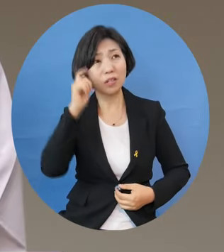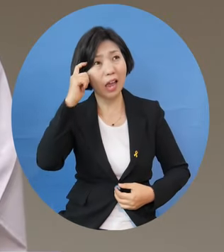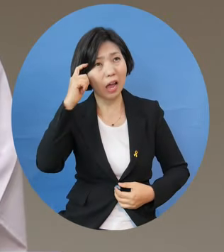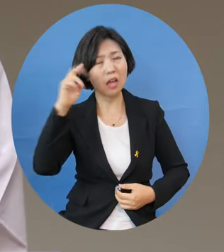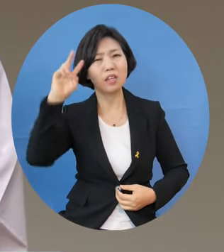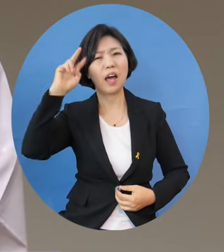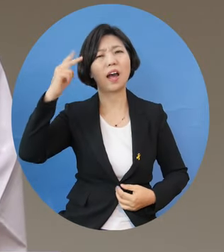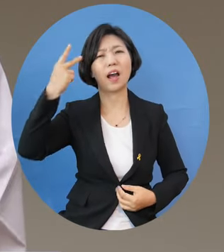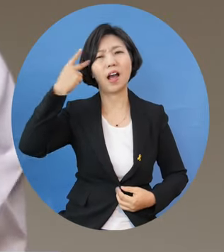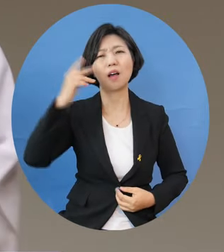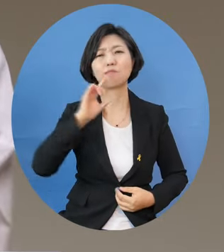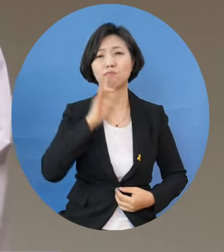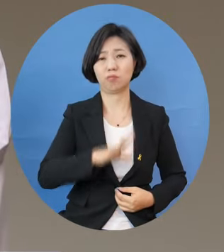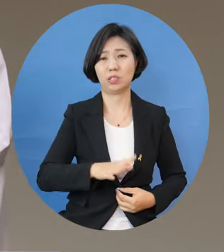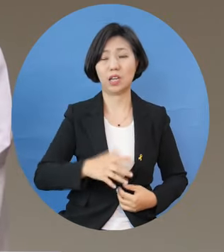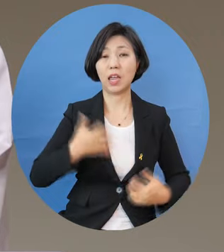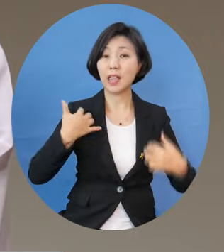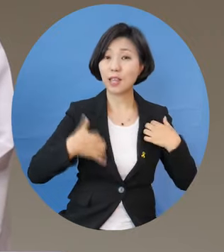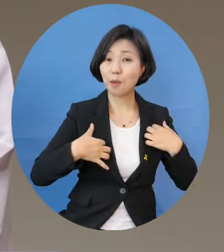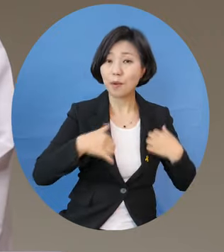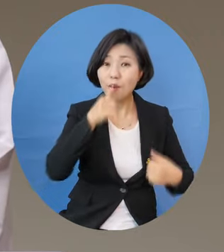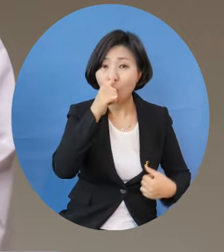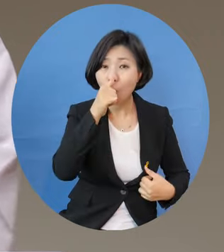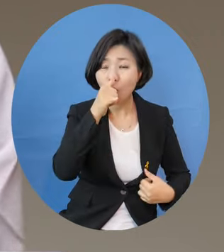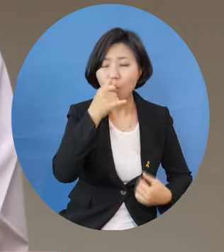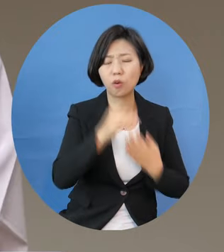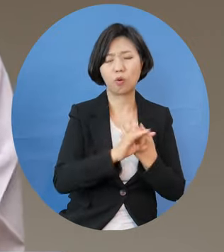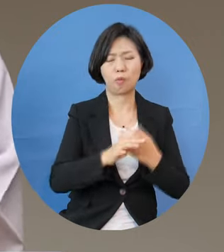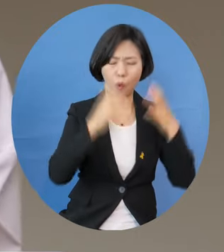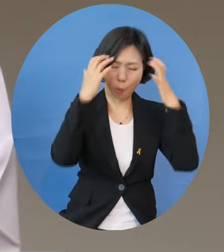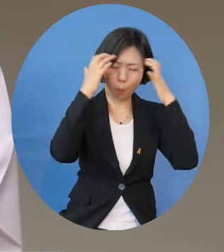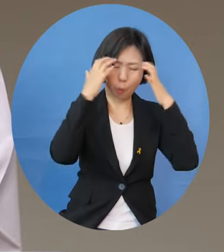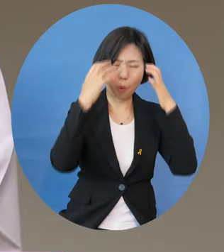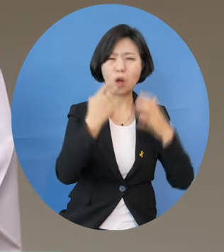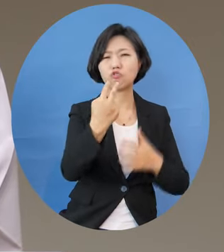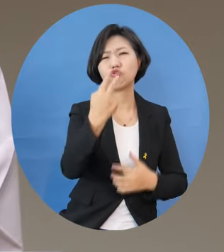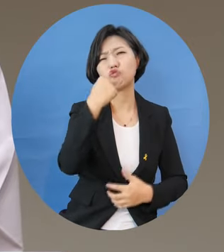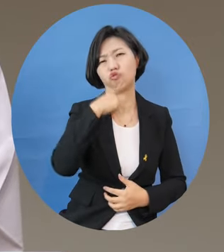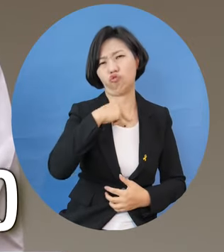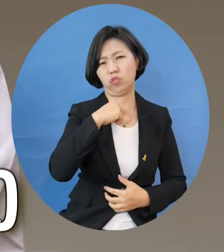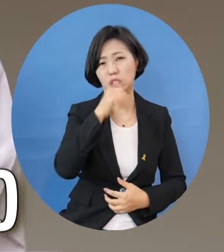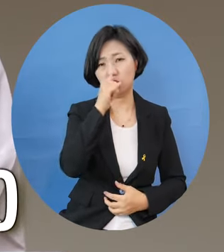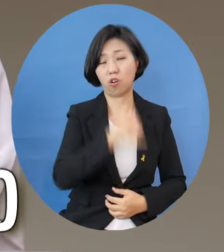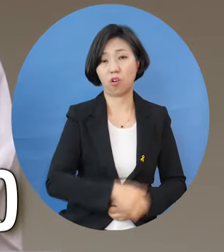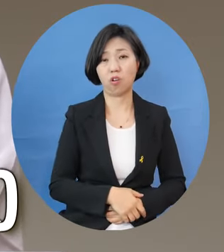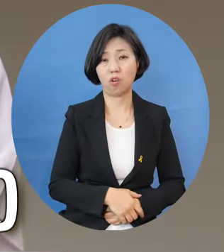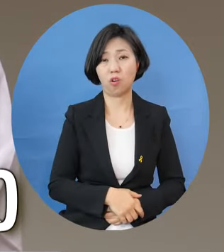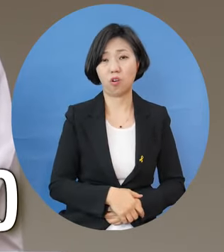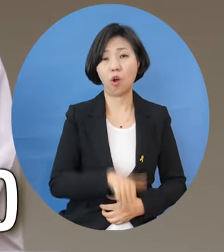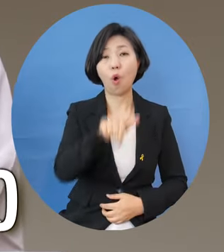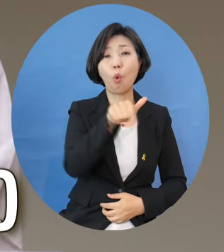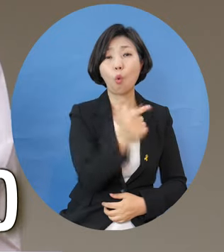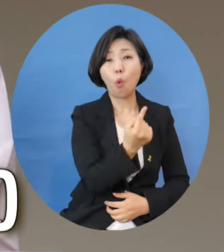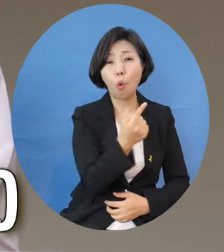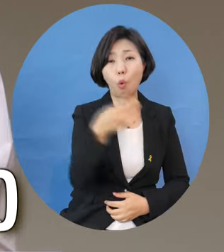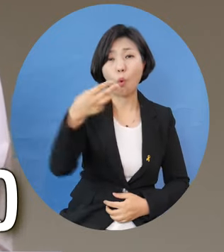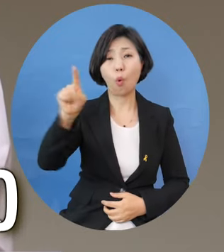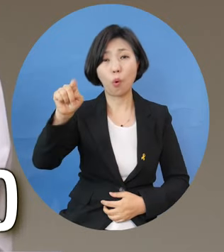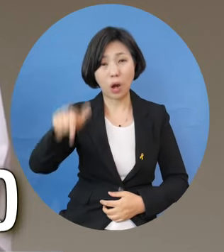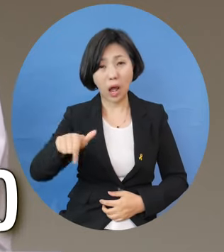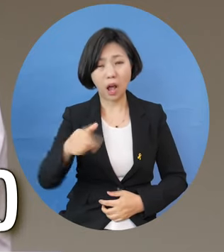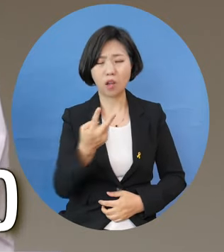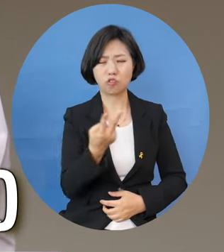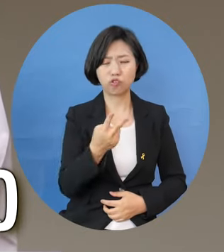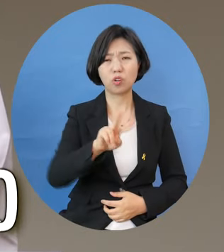아니에요. 즐거움이 있으면 반드시 뭐가 있다? 괴로움이 있는 거예요. 고아락이 즐거움과